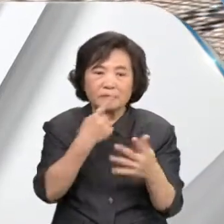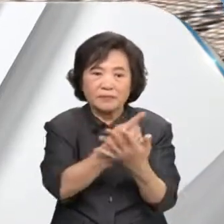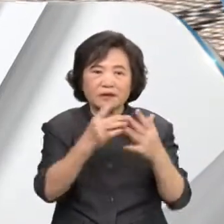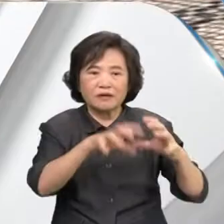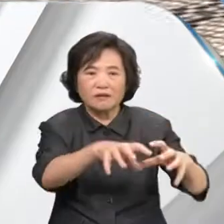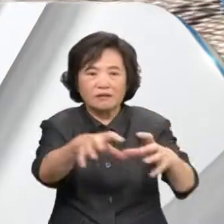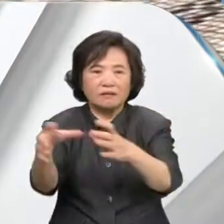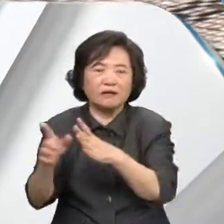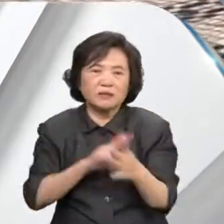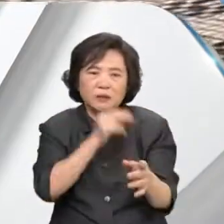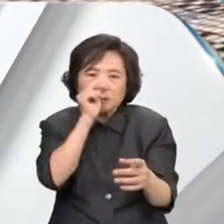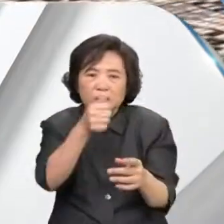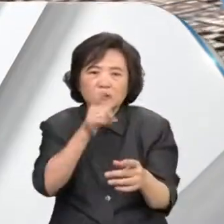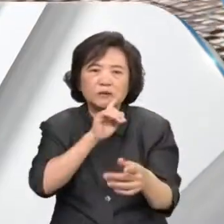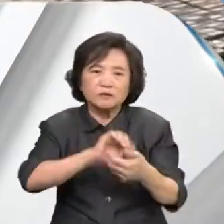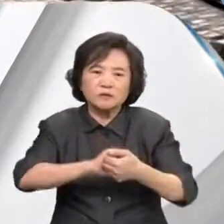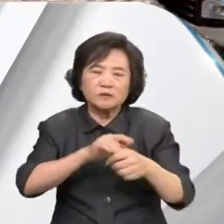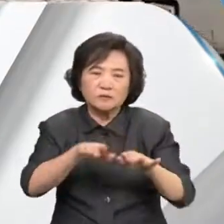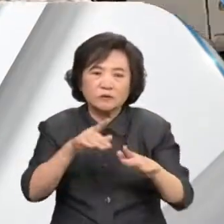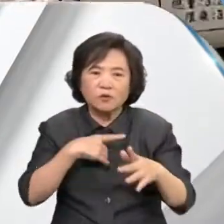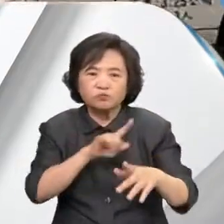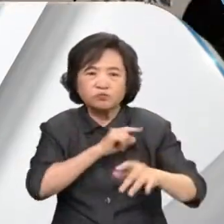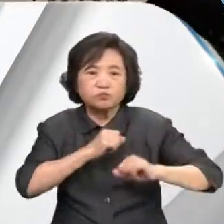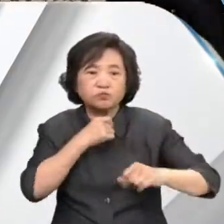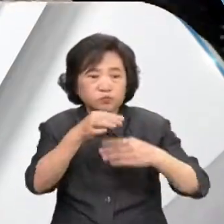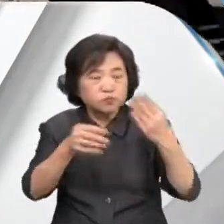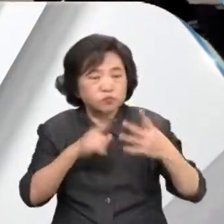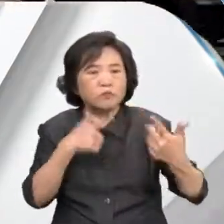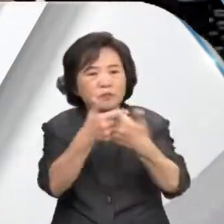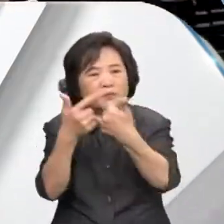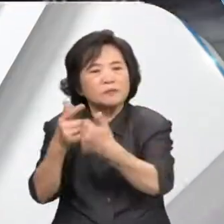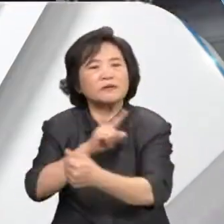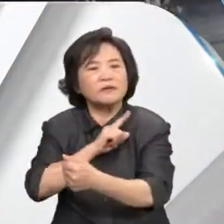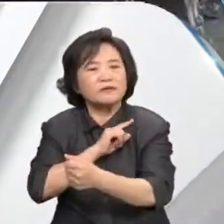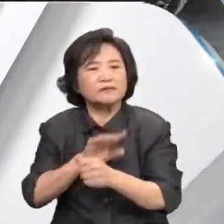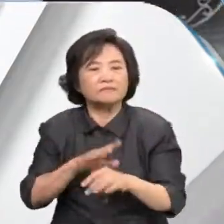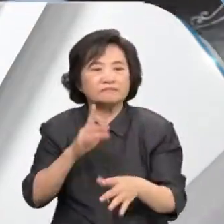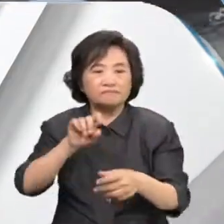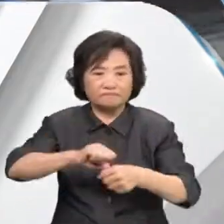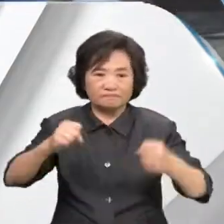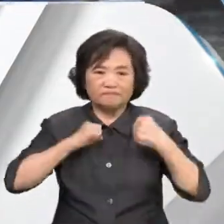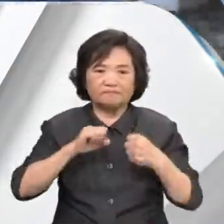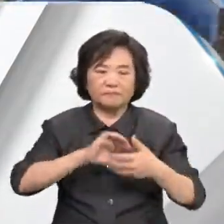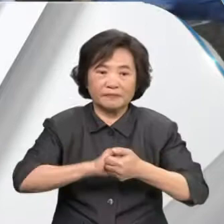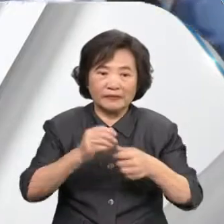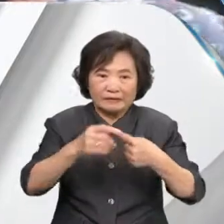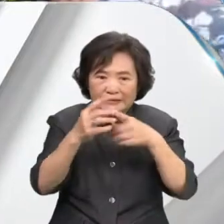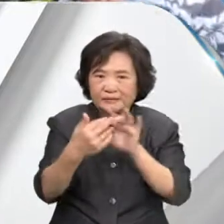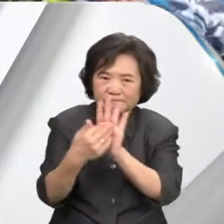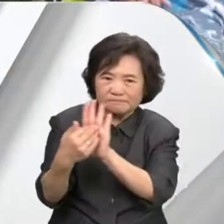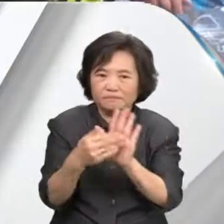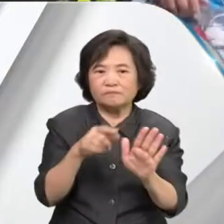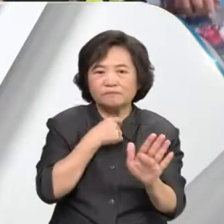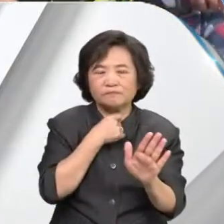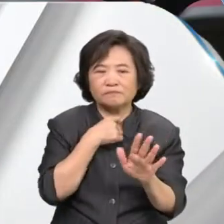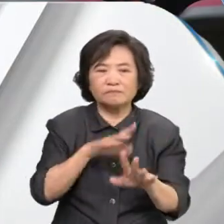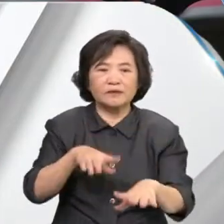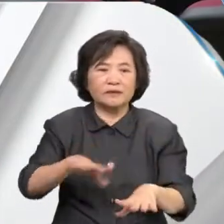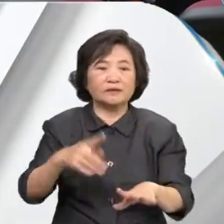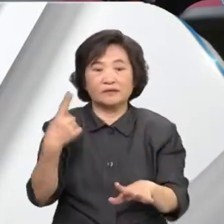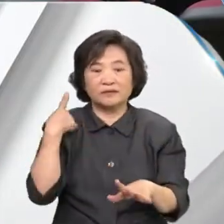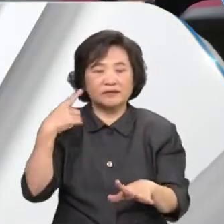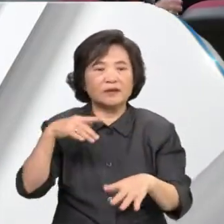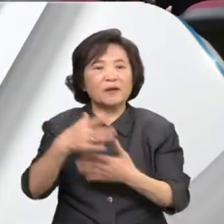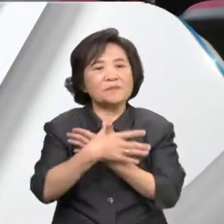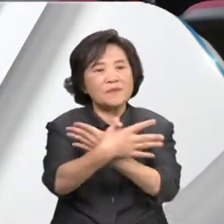自家嘅贴身，做出合乎采体市区嘅自主防灾机制，希望强化体制性嘅防灾能力。出身特别嘅航班